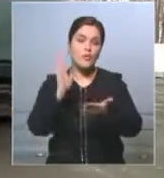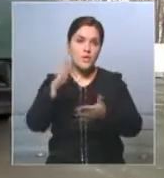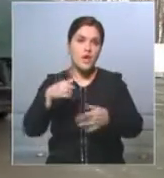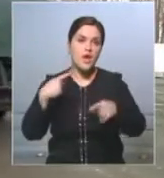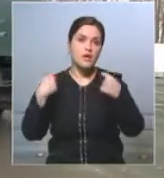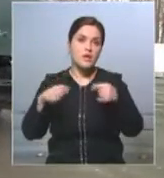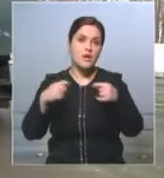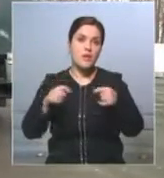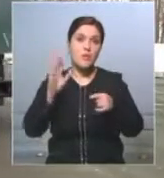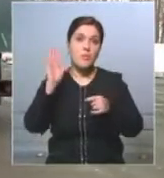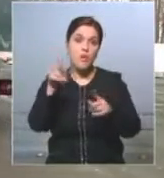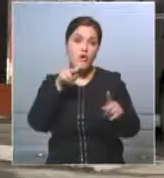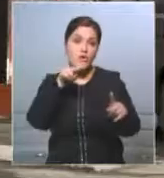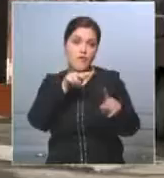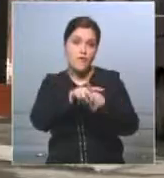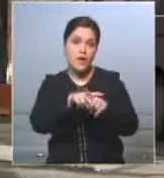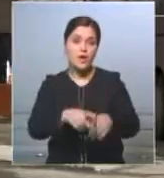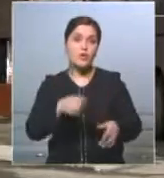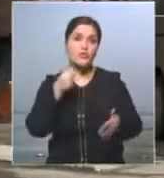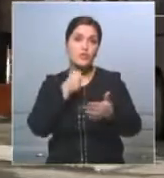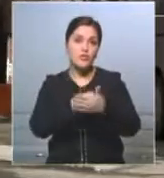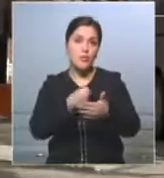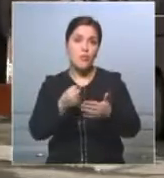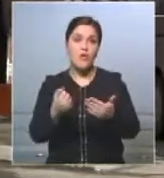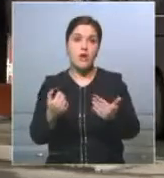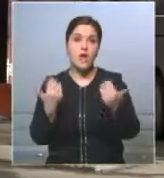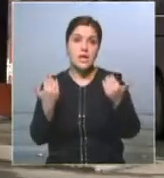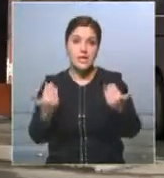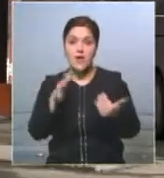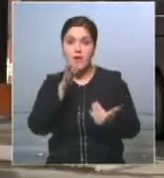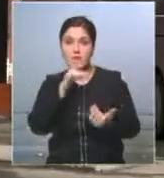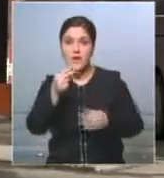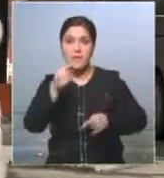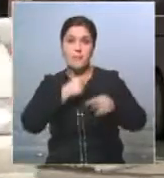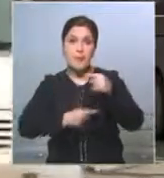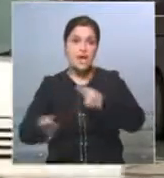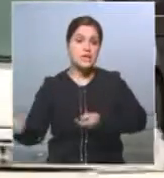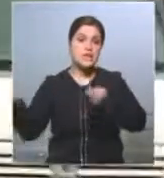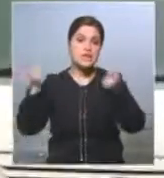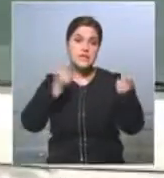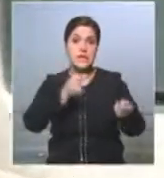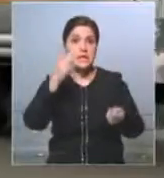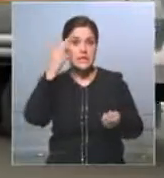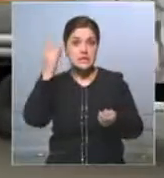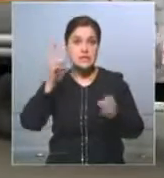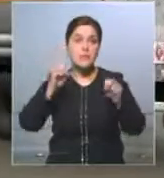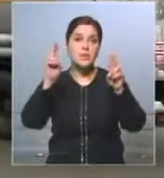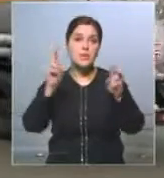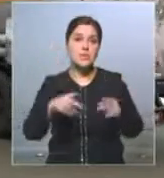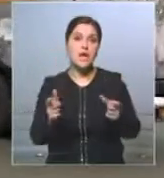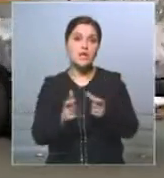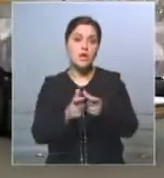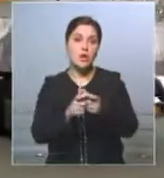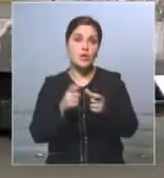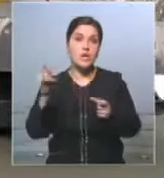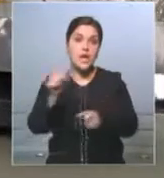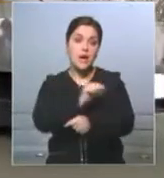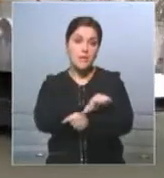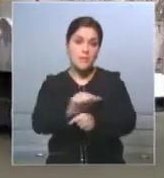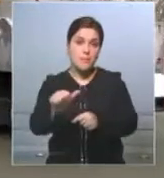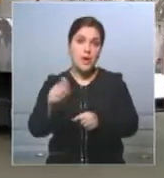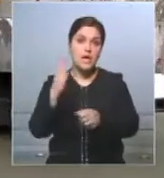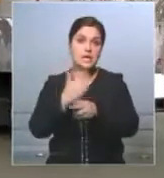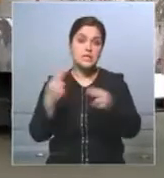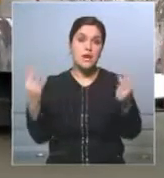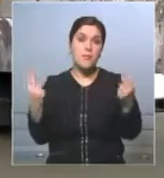ведения торговли – меры вынужденные. До последнего времени предприниматели завозили товары в Кыргызстан по специальным талонам. При